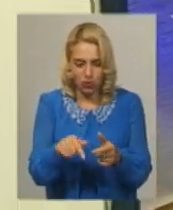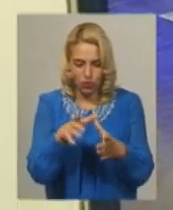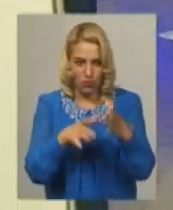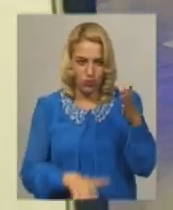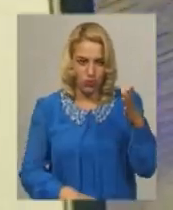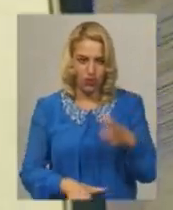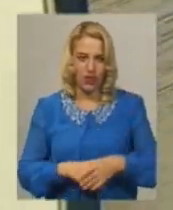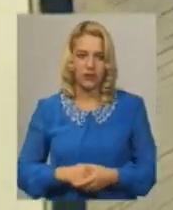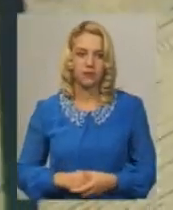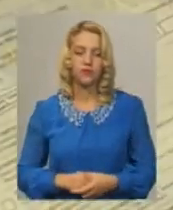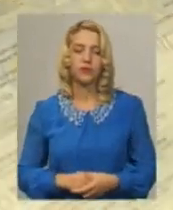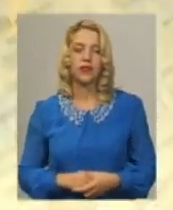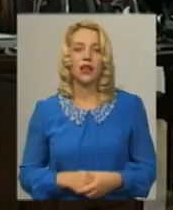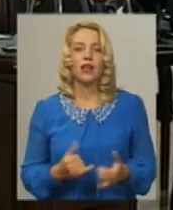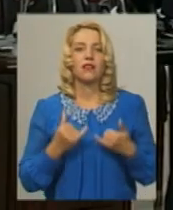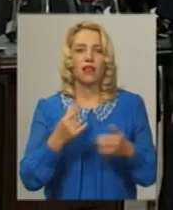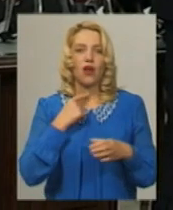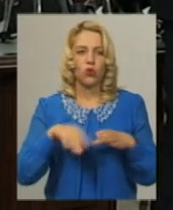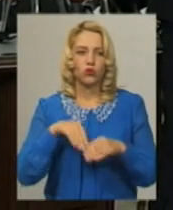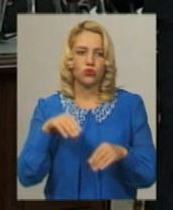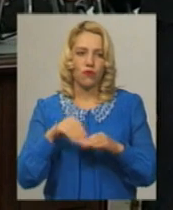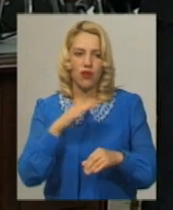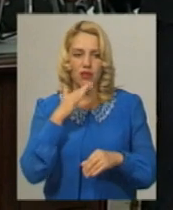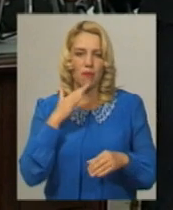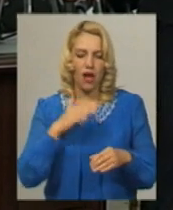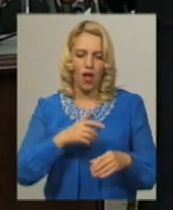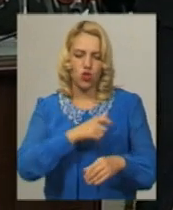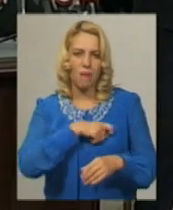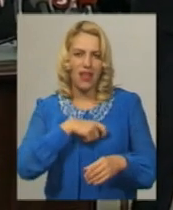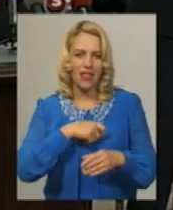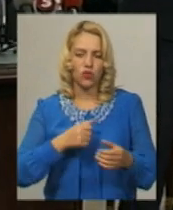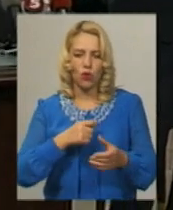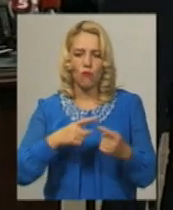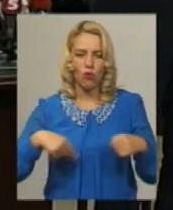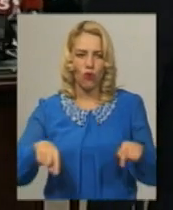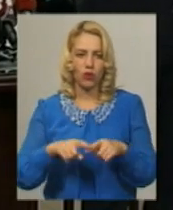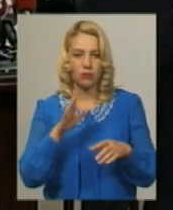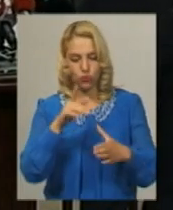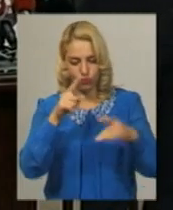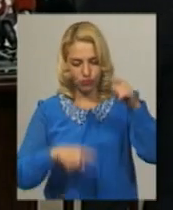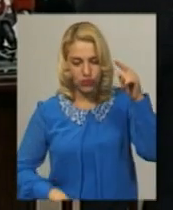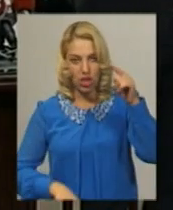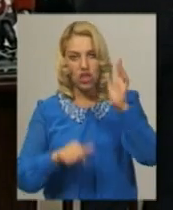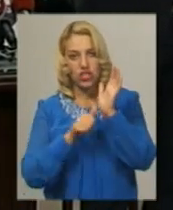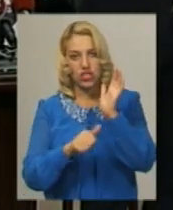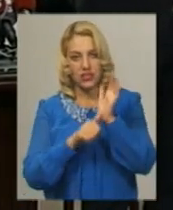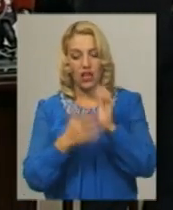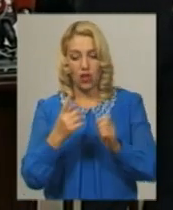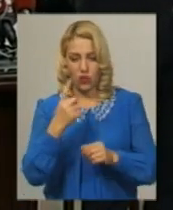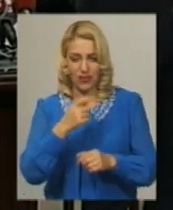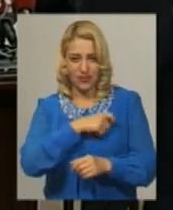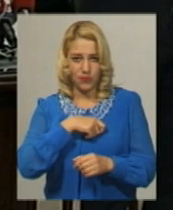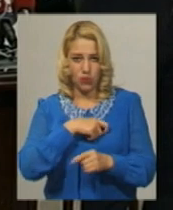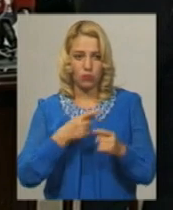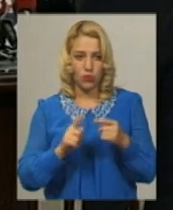ласка. Для голосування в багатомандатному окрузі бюлетень буде завдовжки 60 сантиметрів. В одномандатних округах розмір залежатиме